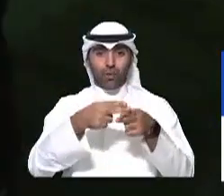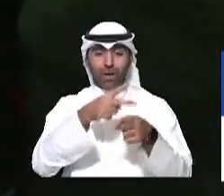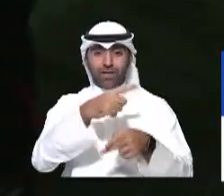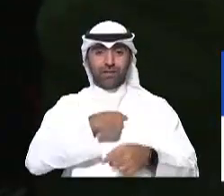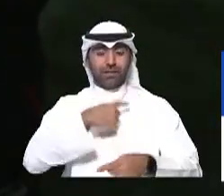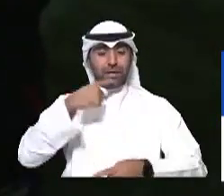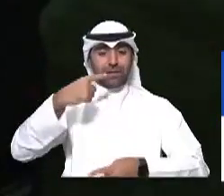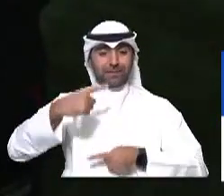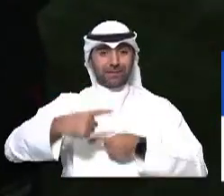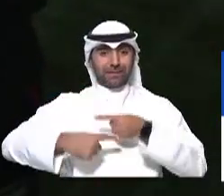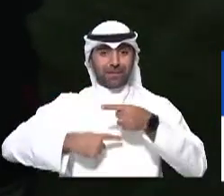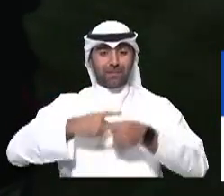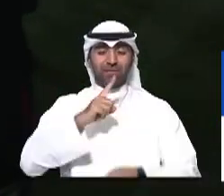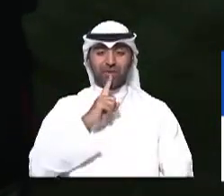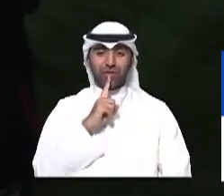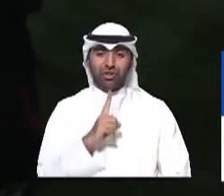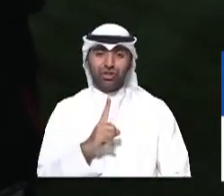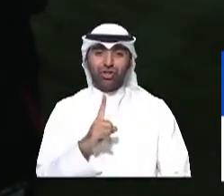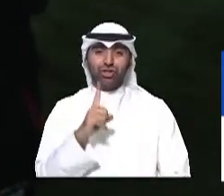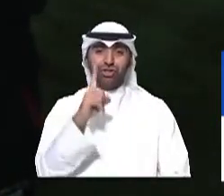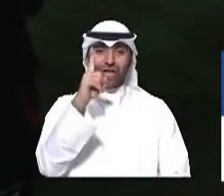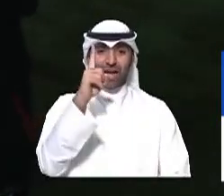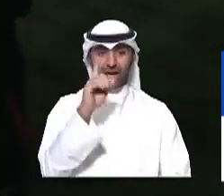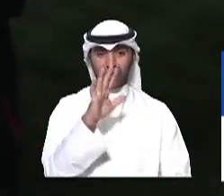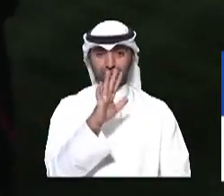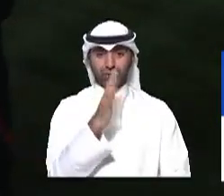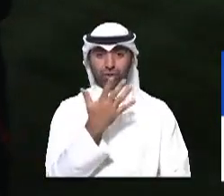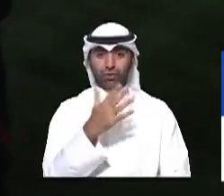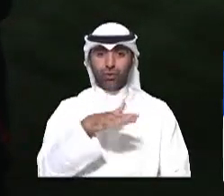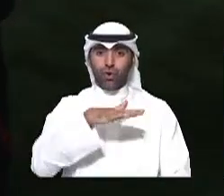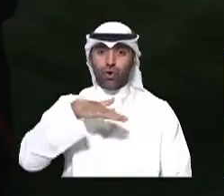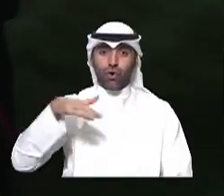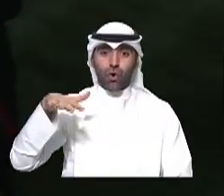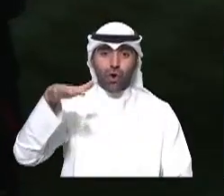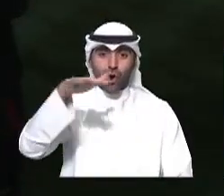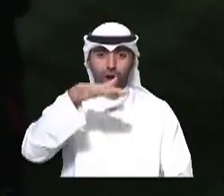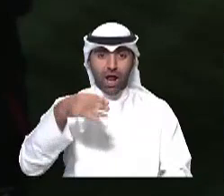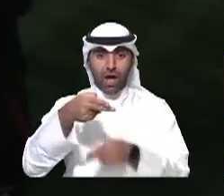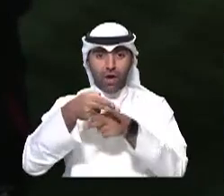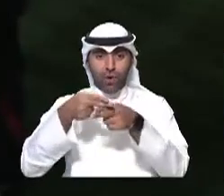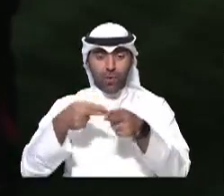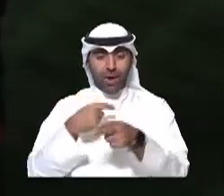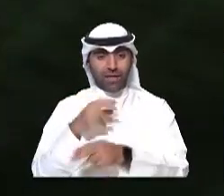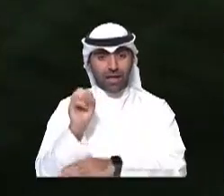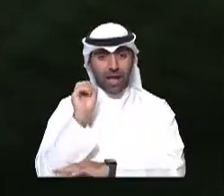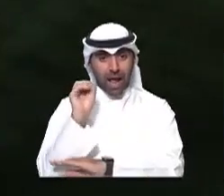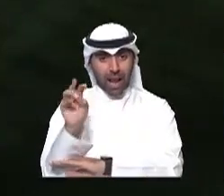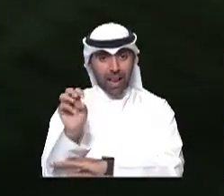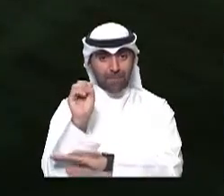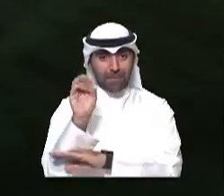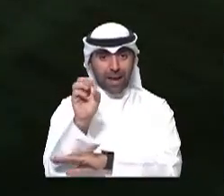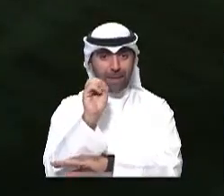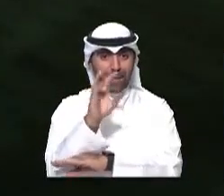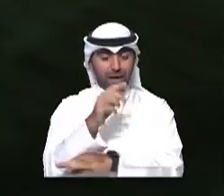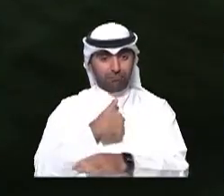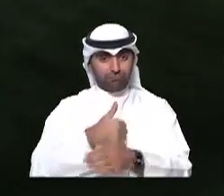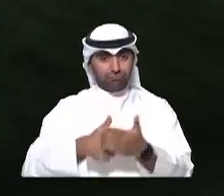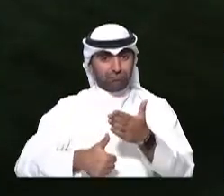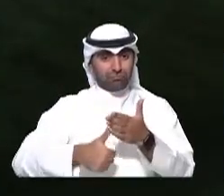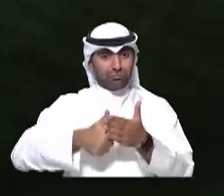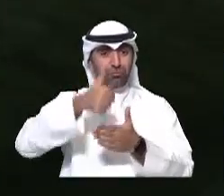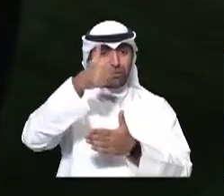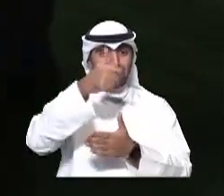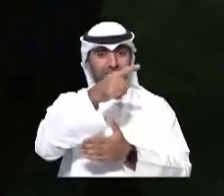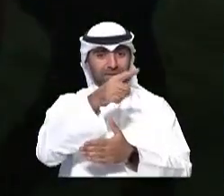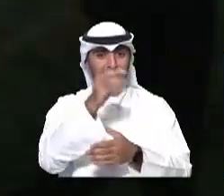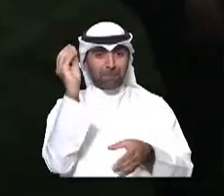لنا إن شاء الله غرس فكر جديد في دولة الكويت، وهو فرز النفايات من المصدر. ركزنا على البلاستيك، كون البلاستيك اليوم من أكثر النفايات